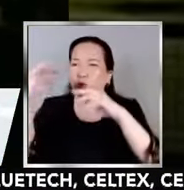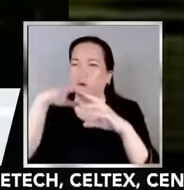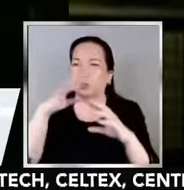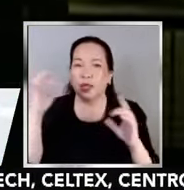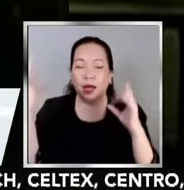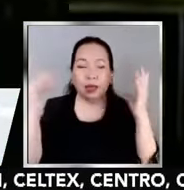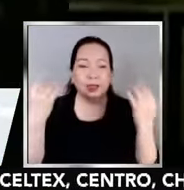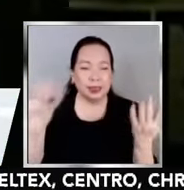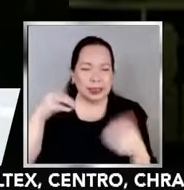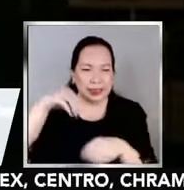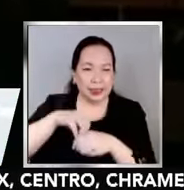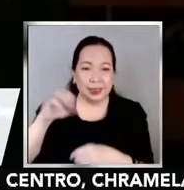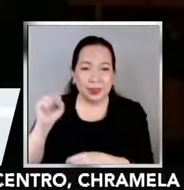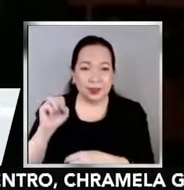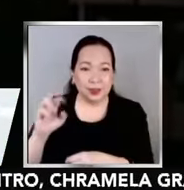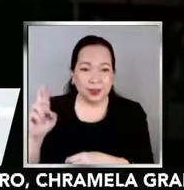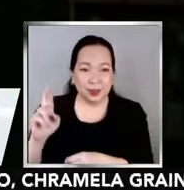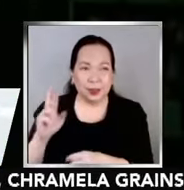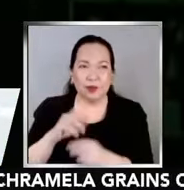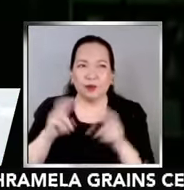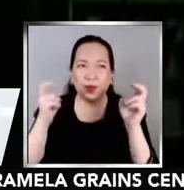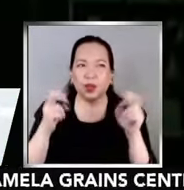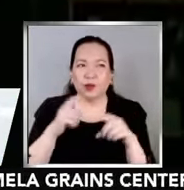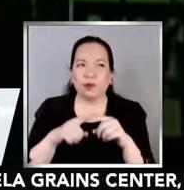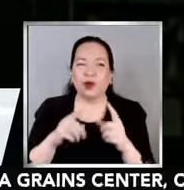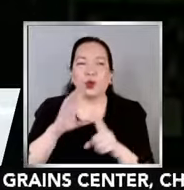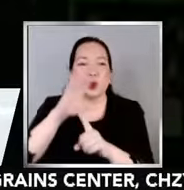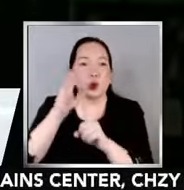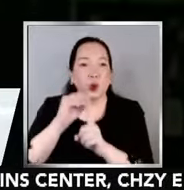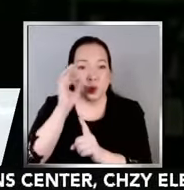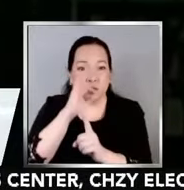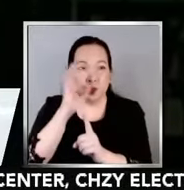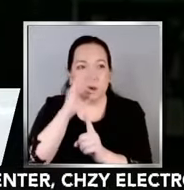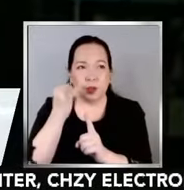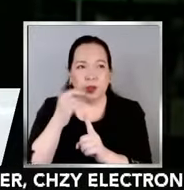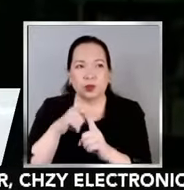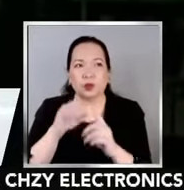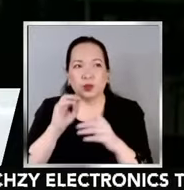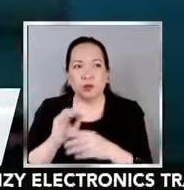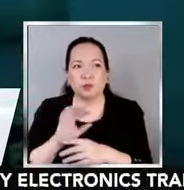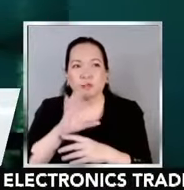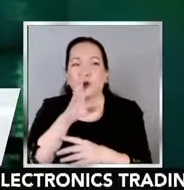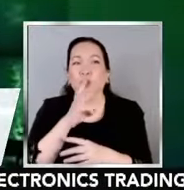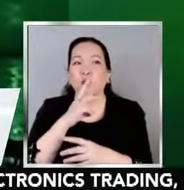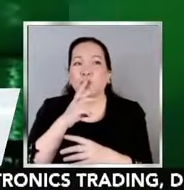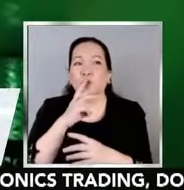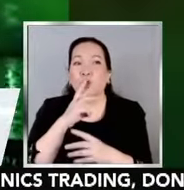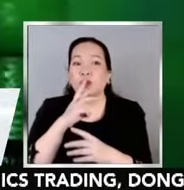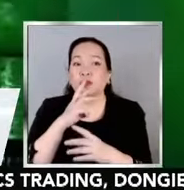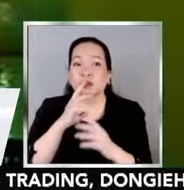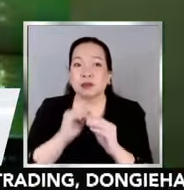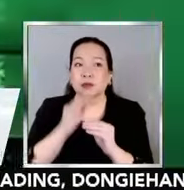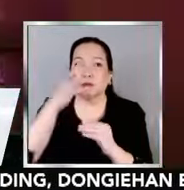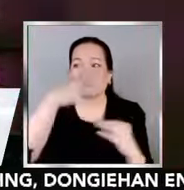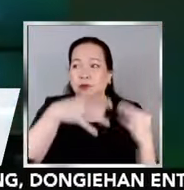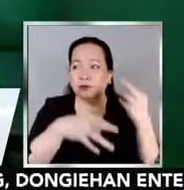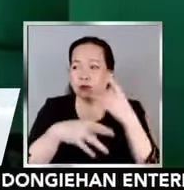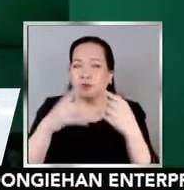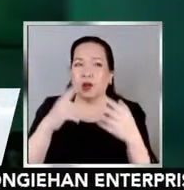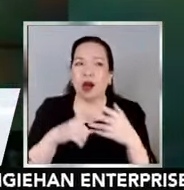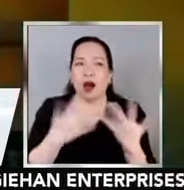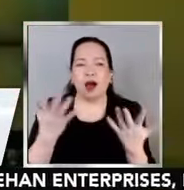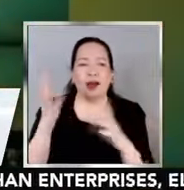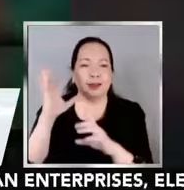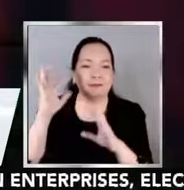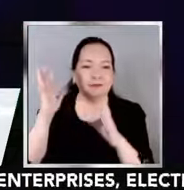Laguna. Tema ng pailaw ang kulturang Pilipino, kaya ipro-project sa tubig ang fountain ang imahe ng pistang Pinoy, pati mga